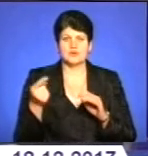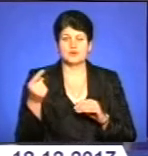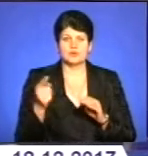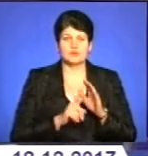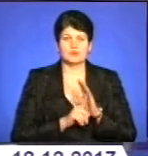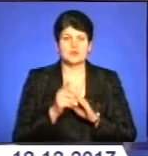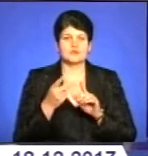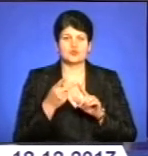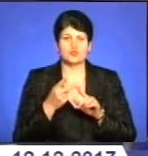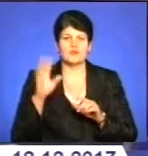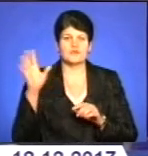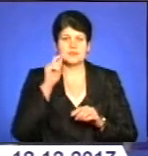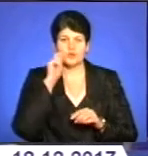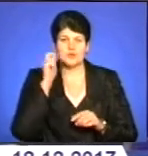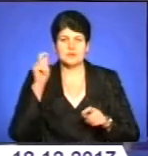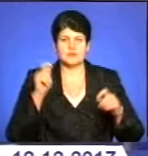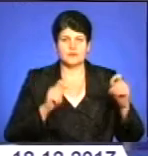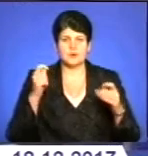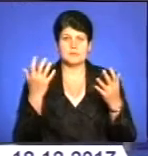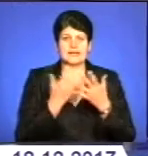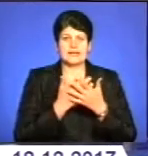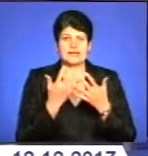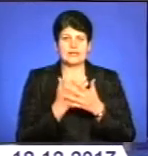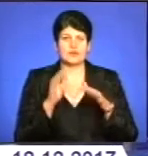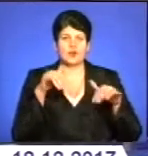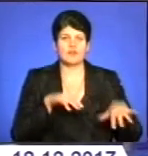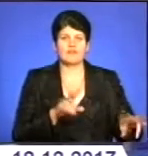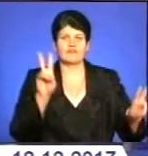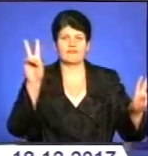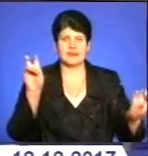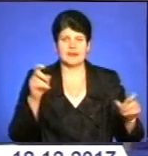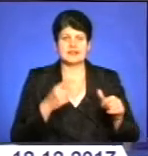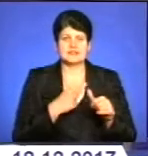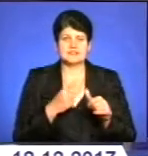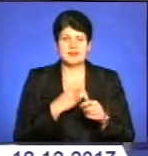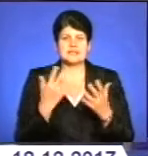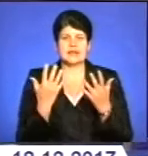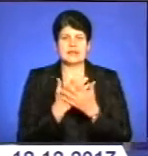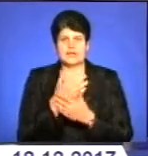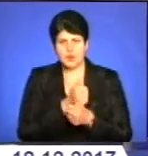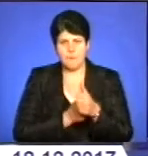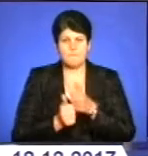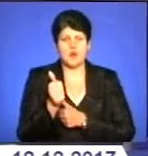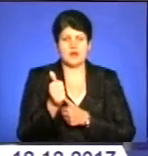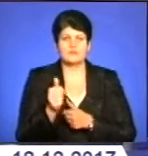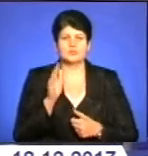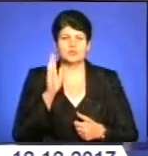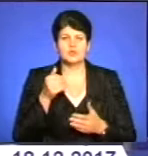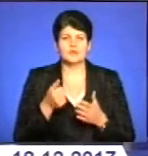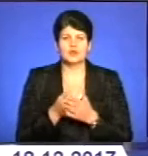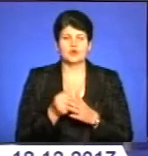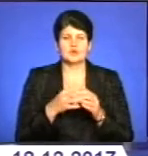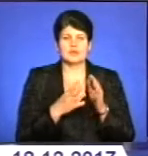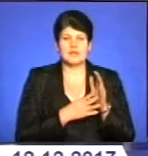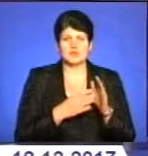стартував другий всеукраїнський форум «Кінохвиля», який цьогоріч проходить під назвою «Кінопрорив». Триватиме він до 19 грудня.